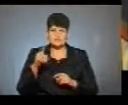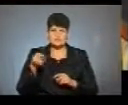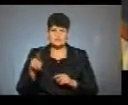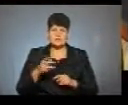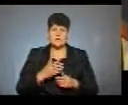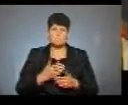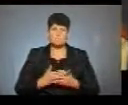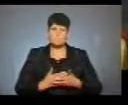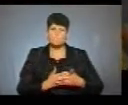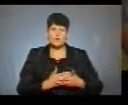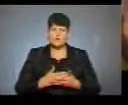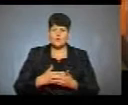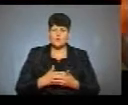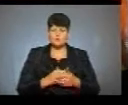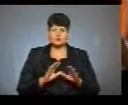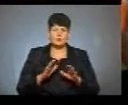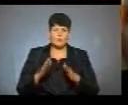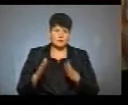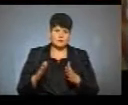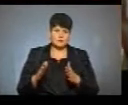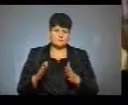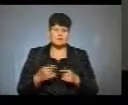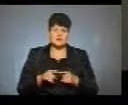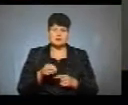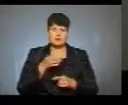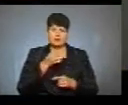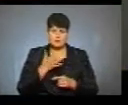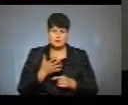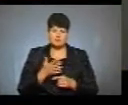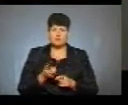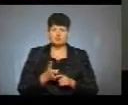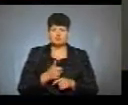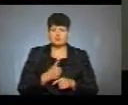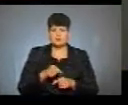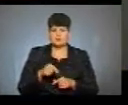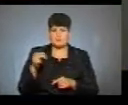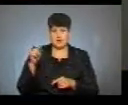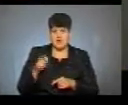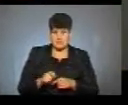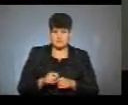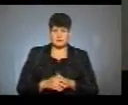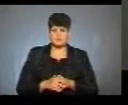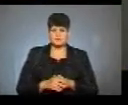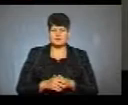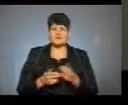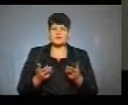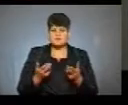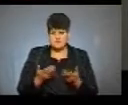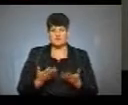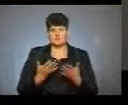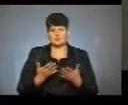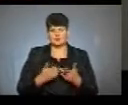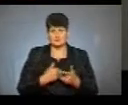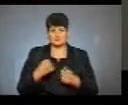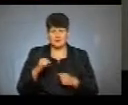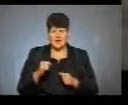Богородичний десь моменту і це подобається. Дуже хотів сюди приїхати. Звісно, за перемогу, як і всі,